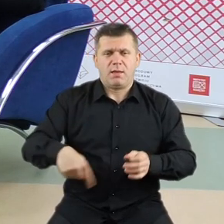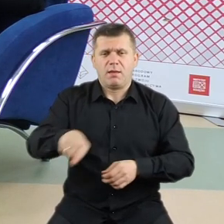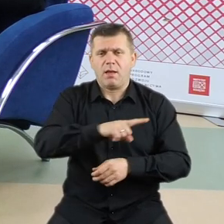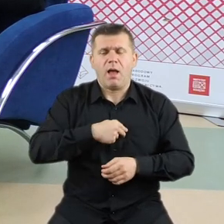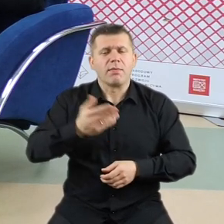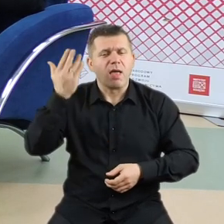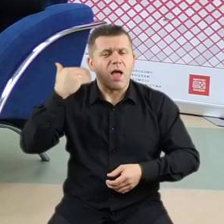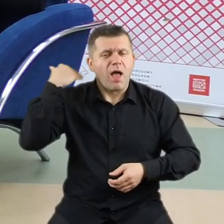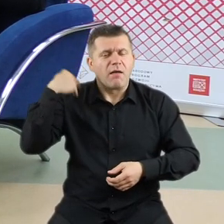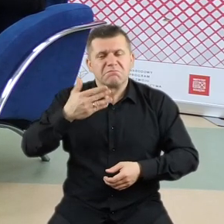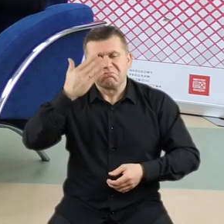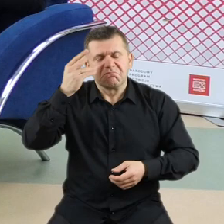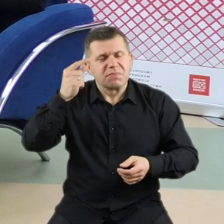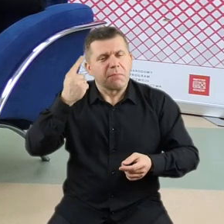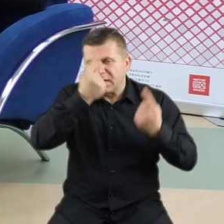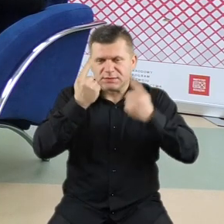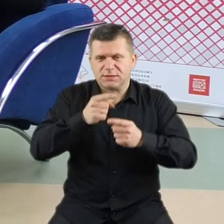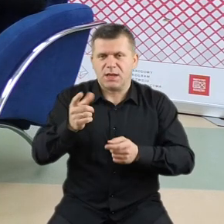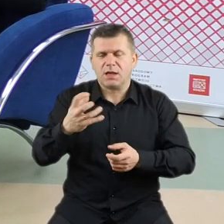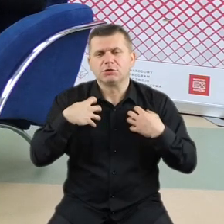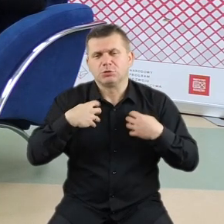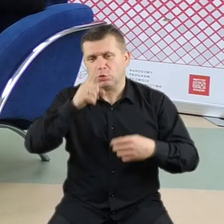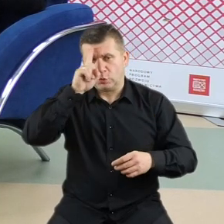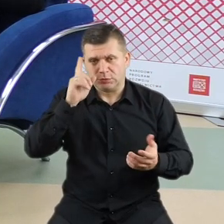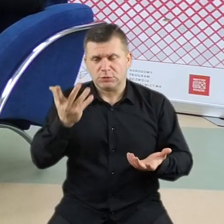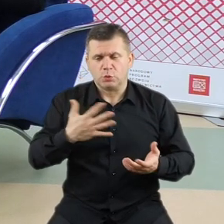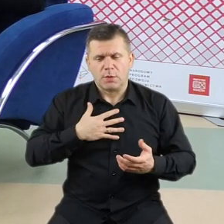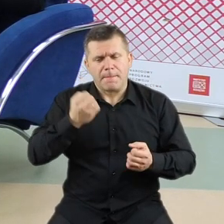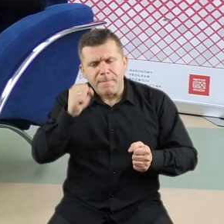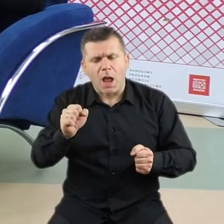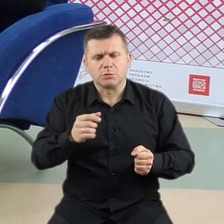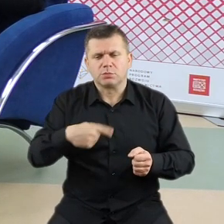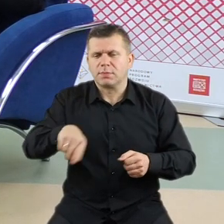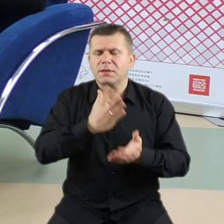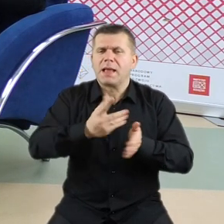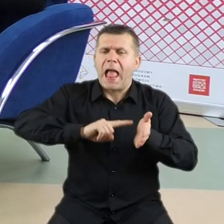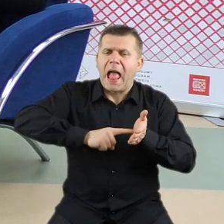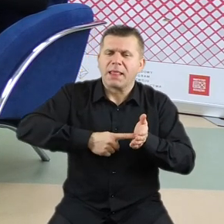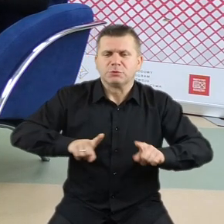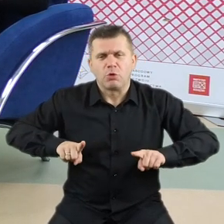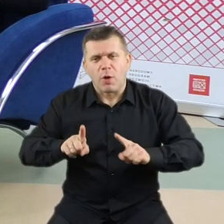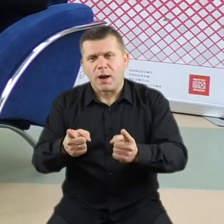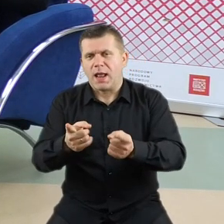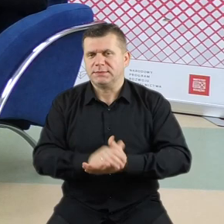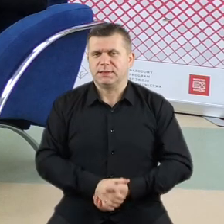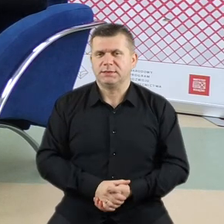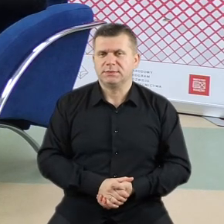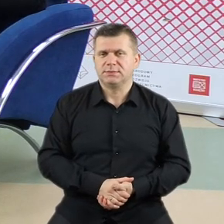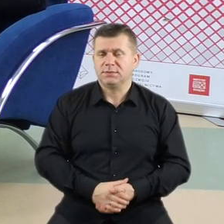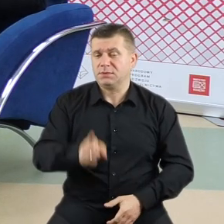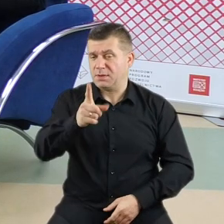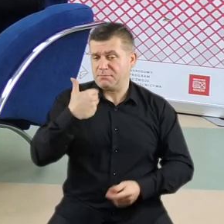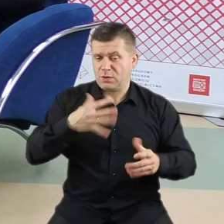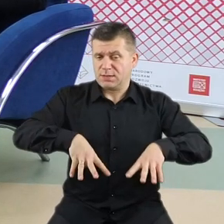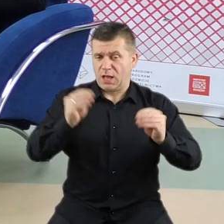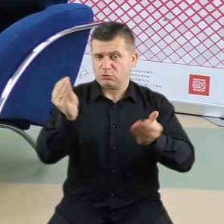taki patrzeń nigdy się nie zastanawiałam, nad losami ludzkimi tak głębiej, nad stroną administracyjną, organizacyjną. Czy